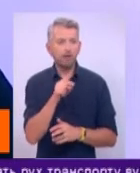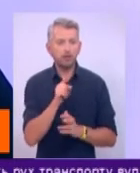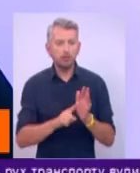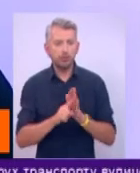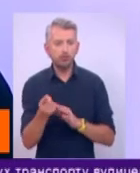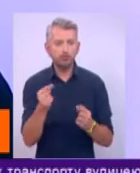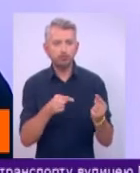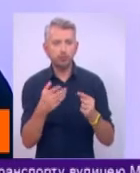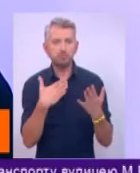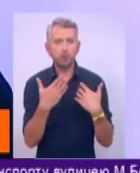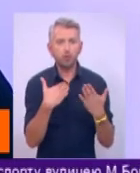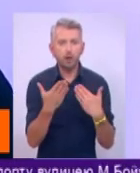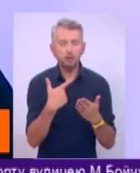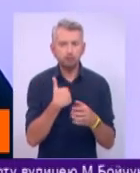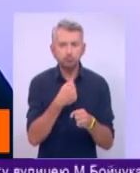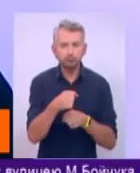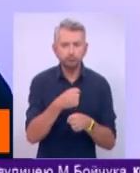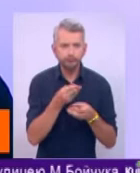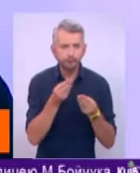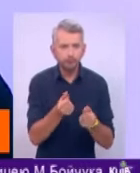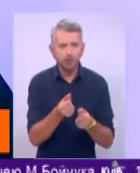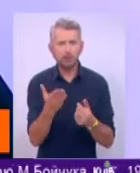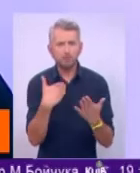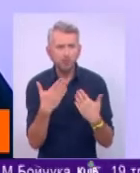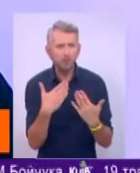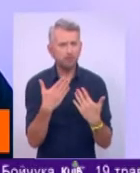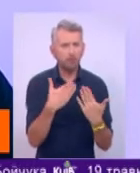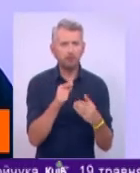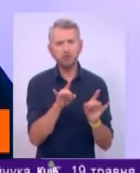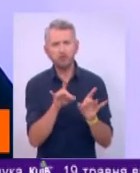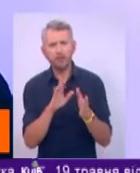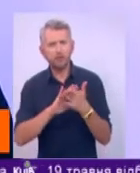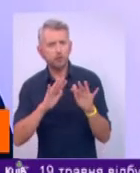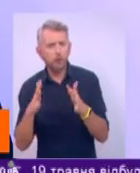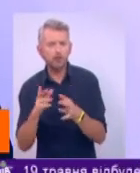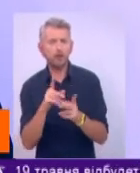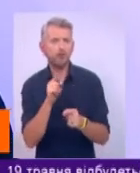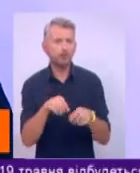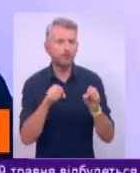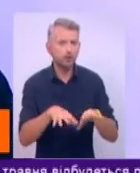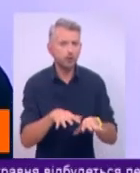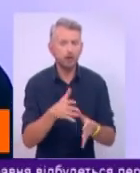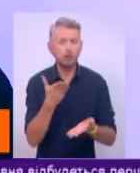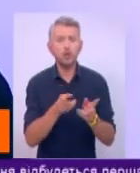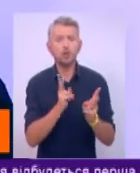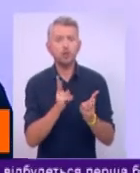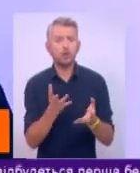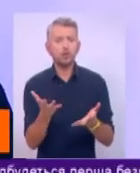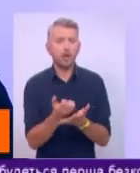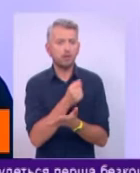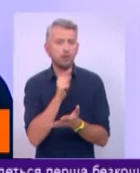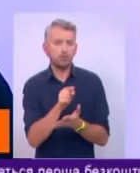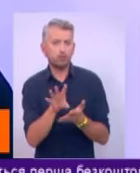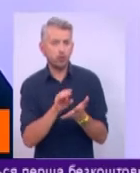спілкуватися. Тобто ми наштовхували, щоб вони спілкувалися, вони розповідали певні ситуації, як вони їх вирішували, може хтось знайде цю